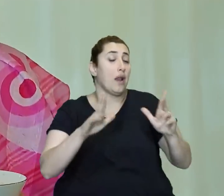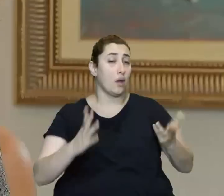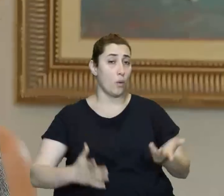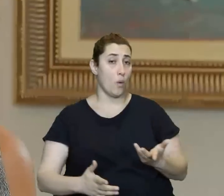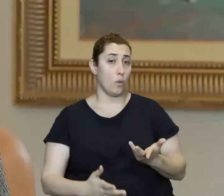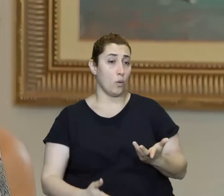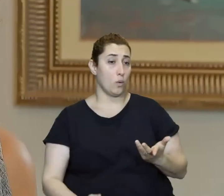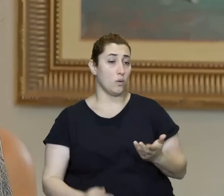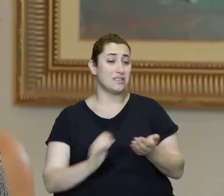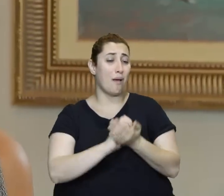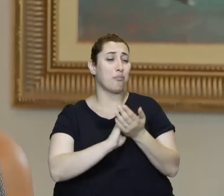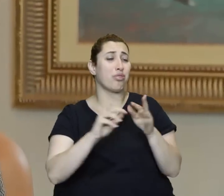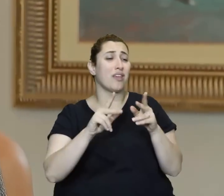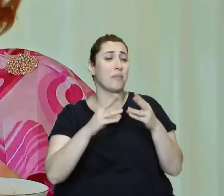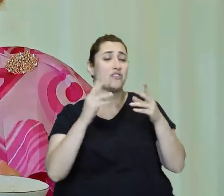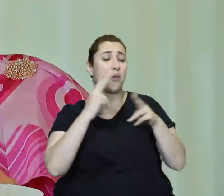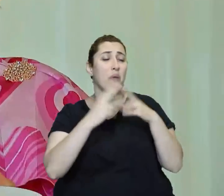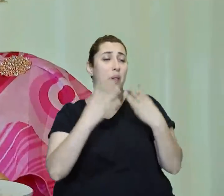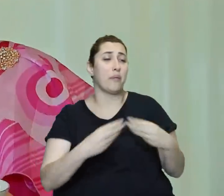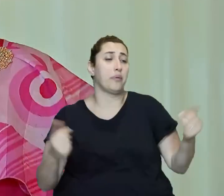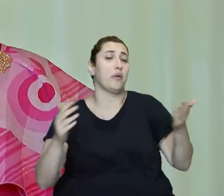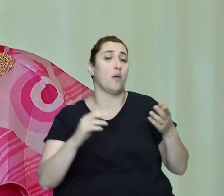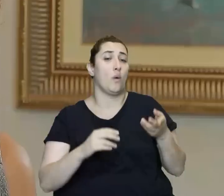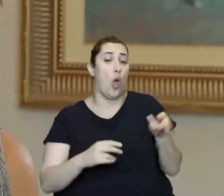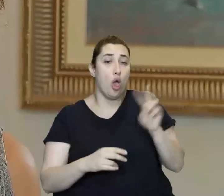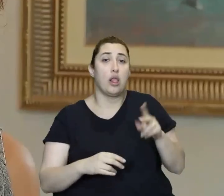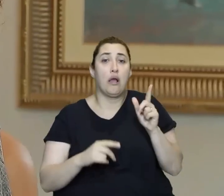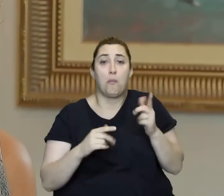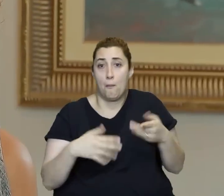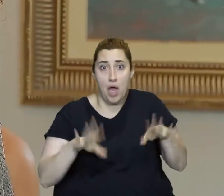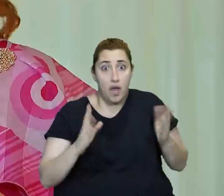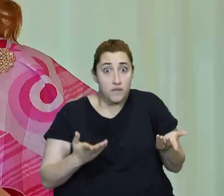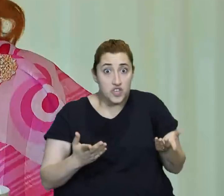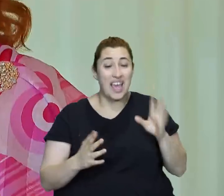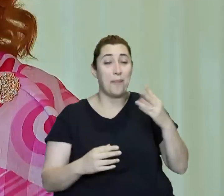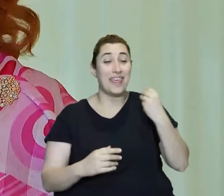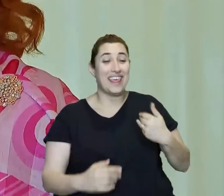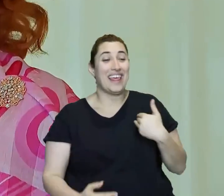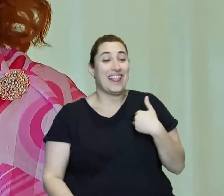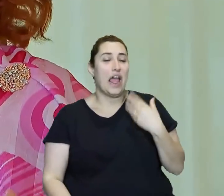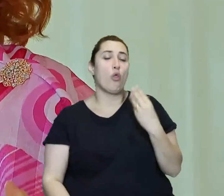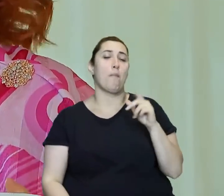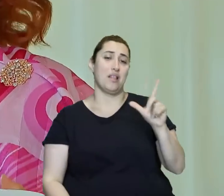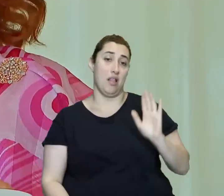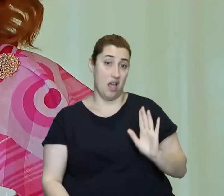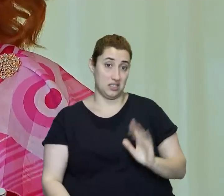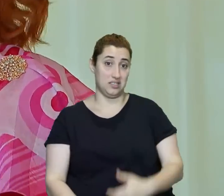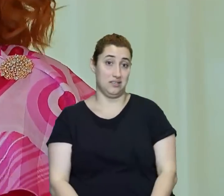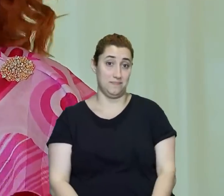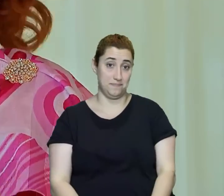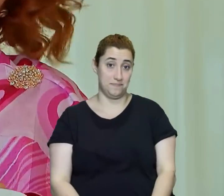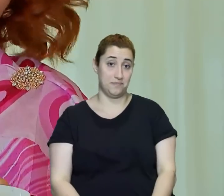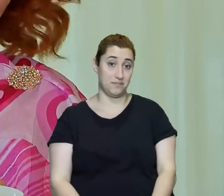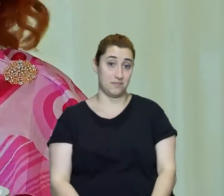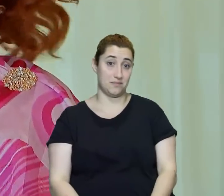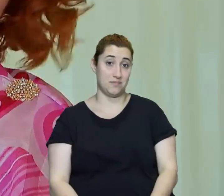şey yok. Sabun köpüğü gibi geçer. Sonunda ölüm yok ya Allah aşkına. Hem iyi niyetli olmak lazım değil mi?